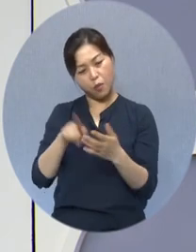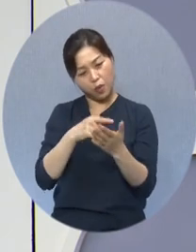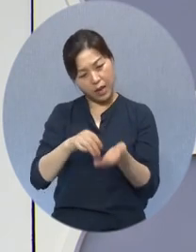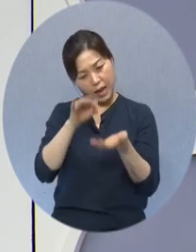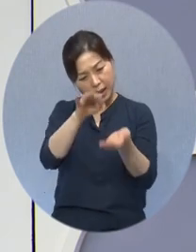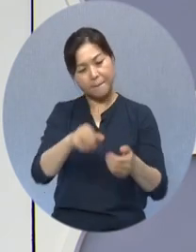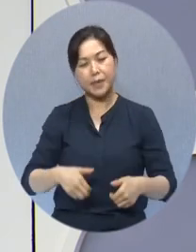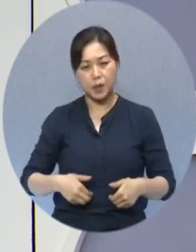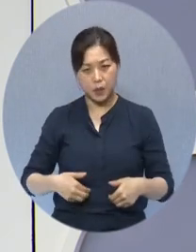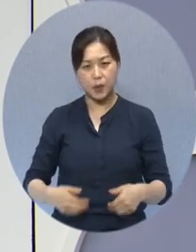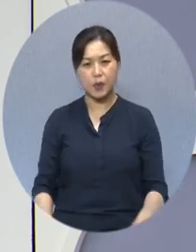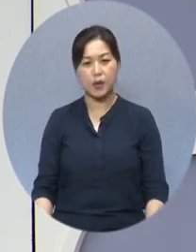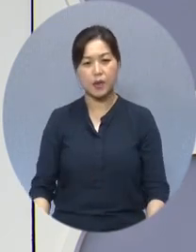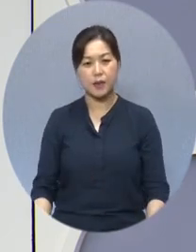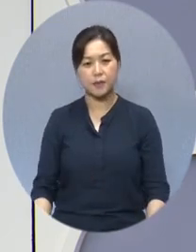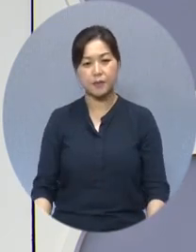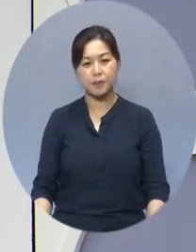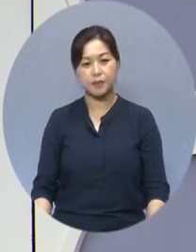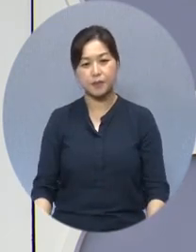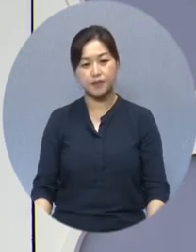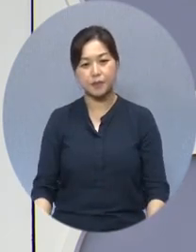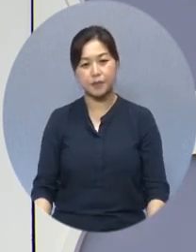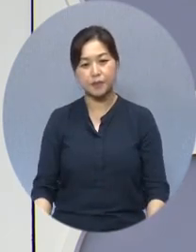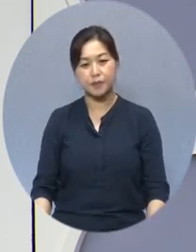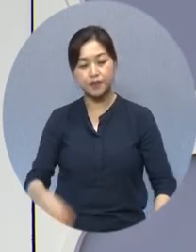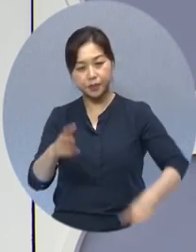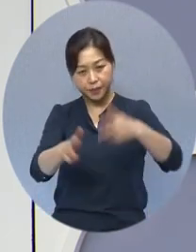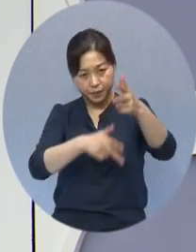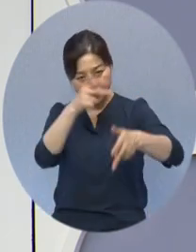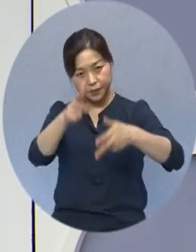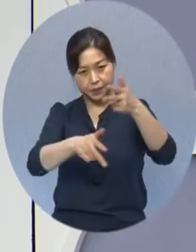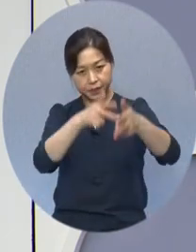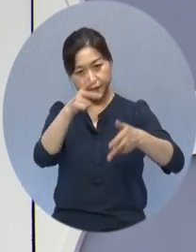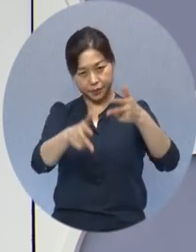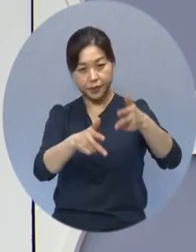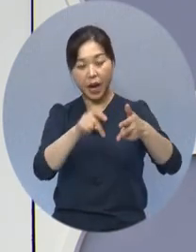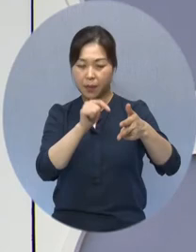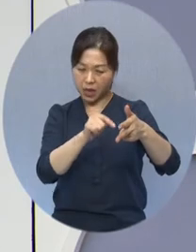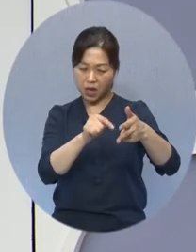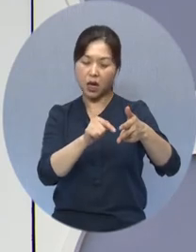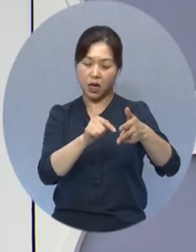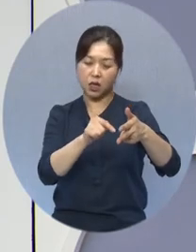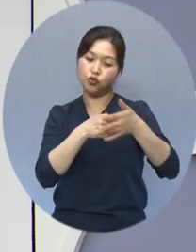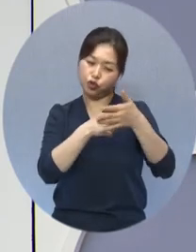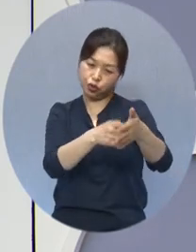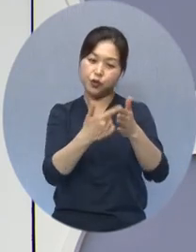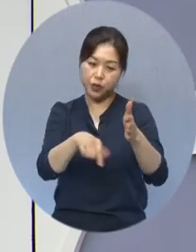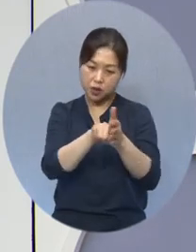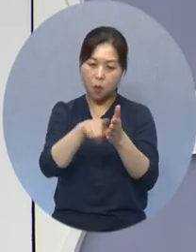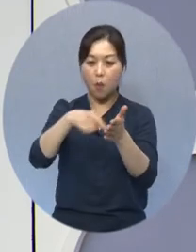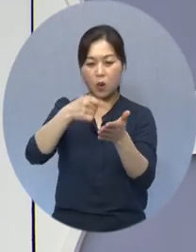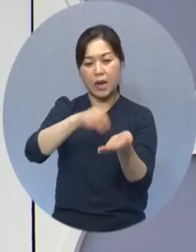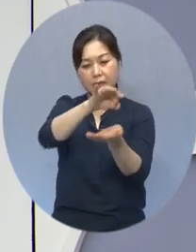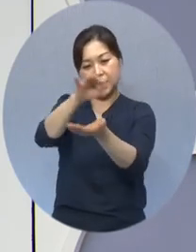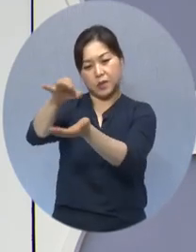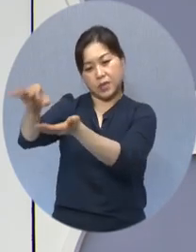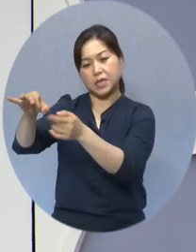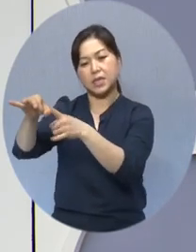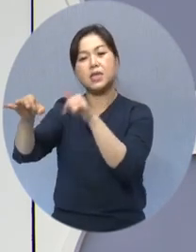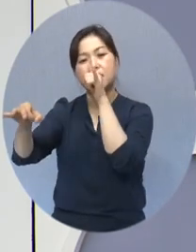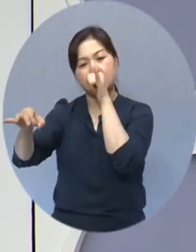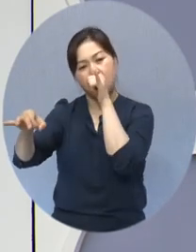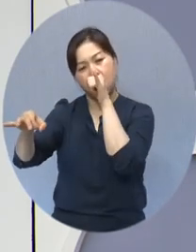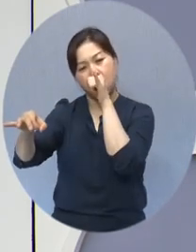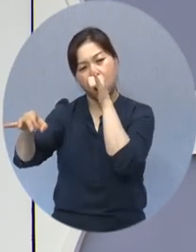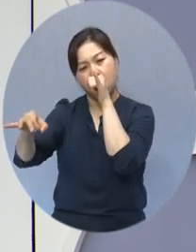돼요. 그래서 이제 큰 프로젝트에 대한 보상 문제가 이제 거의 동시에 이렇게 이루어지기